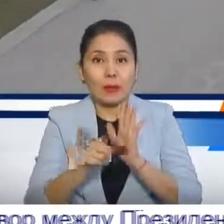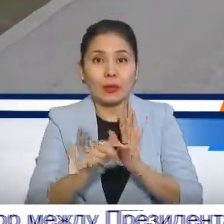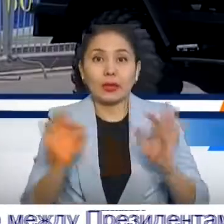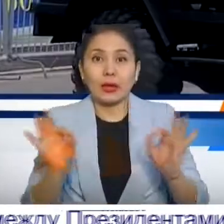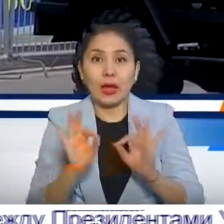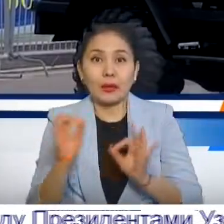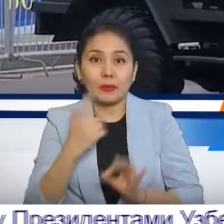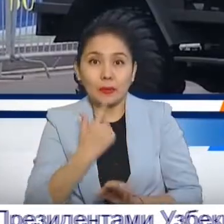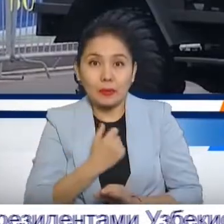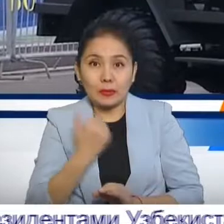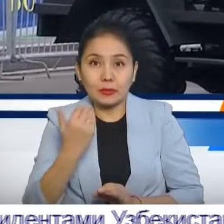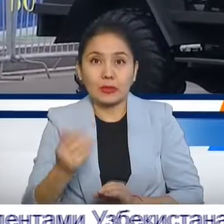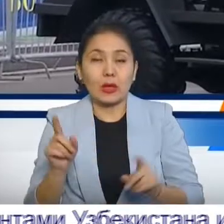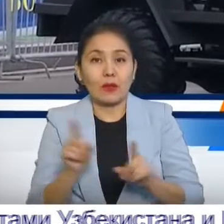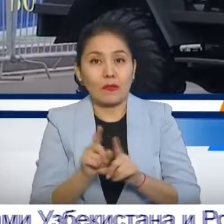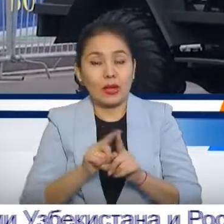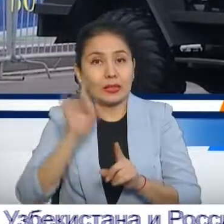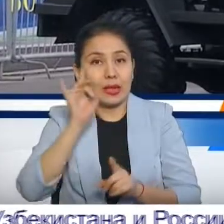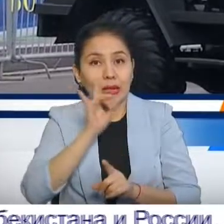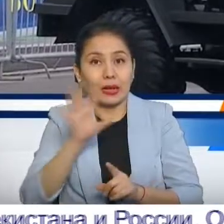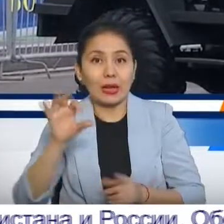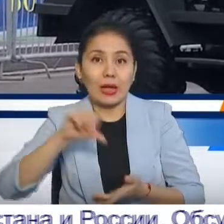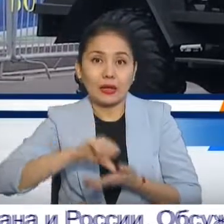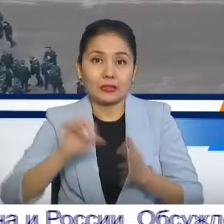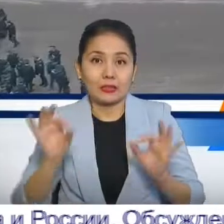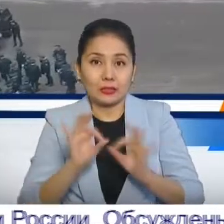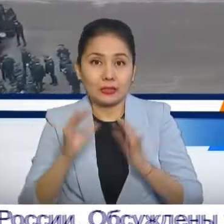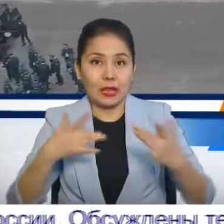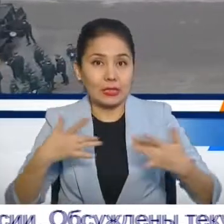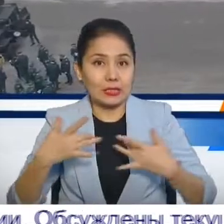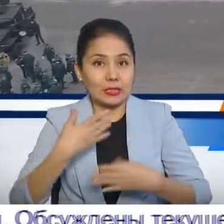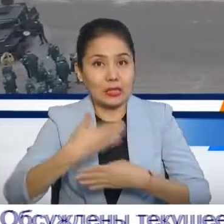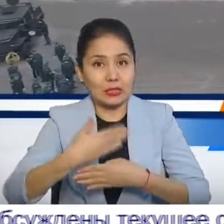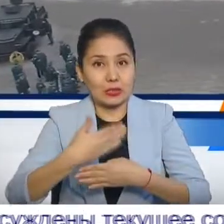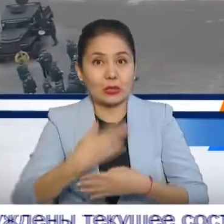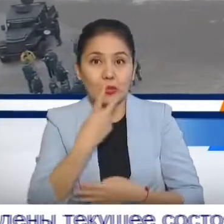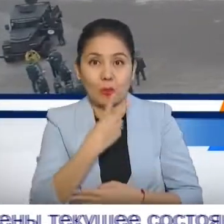orkestr, harbiy ansambl va taniqli san'atkorlar ishtirokidagi konsert dasturini ham tomosha qildi.